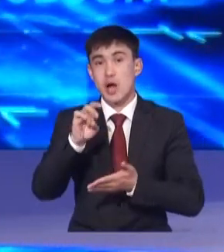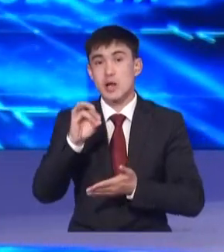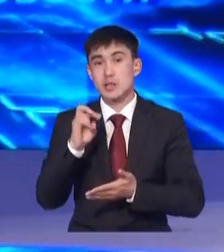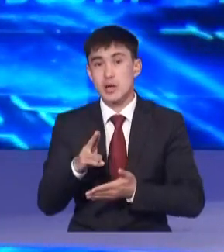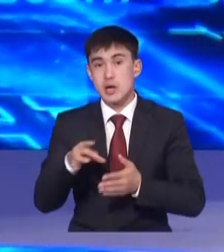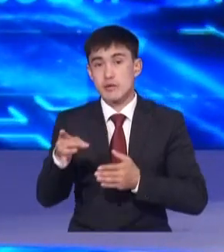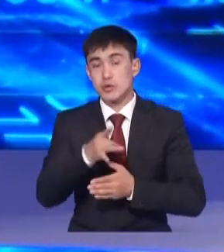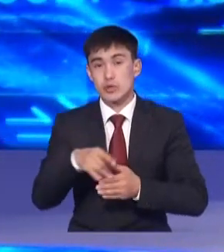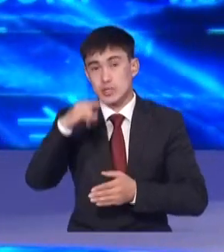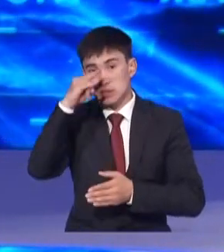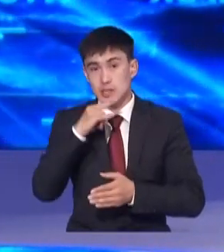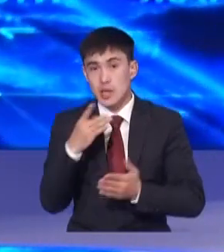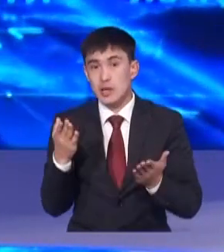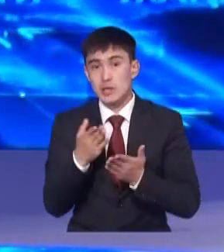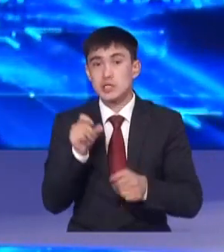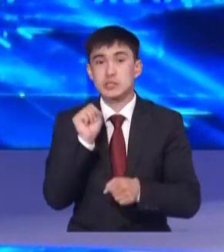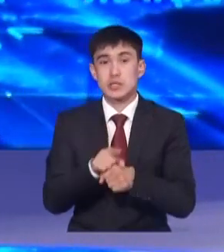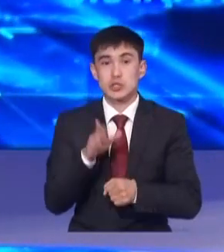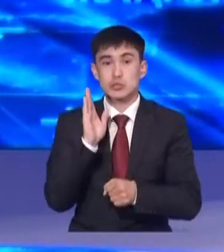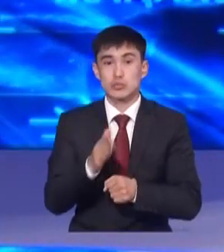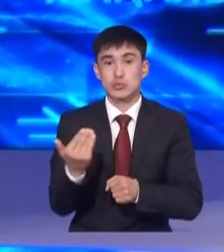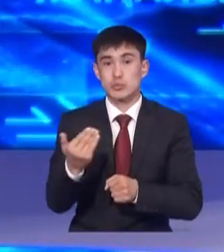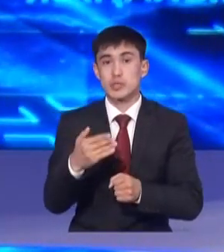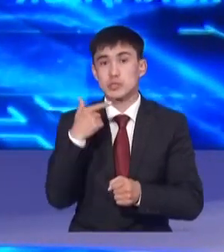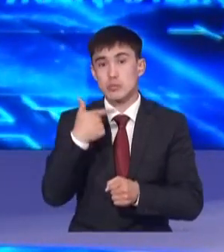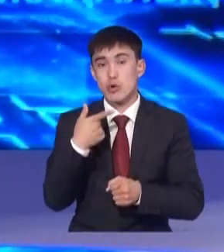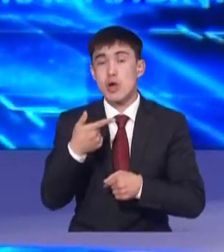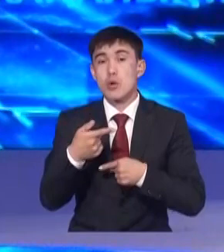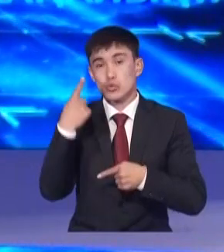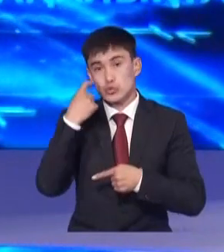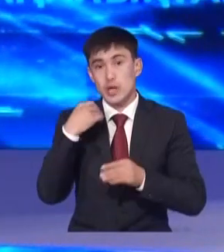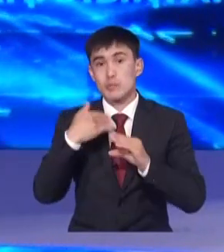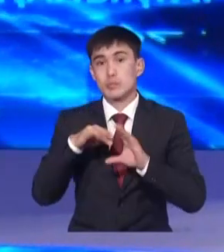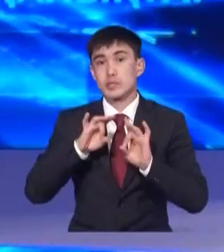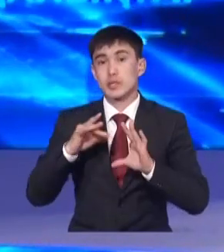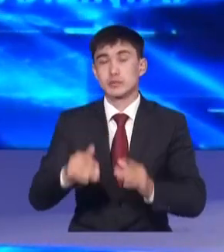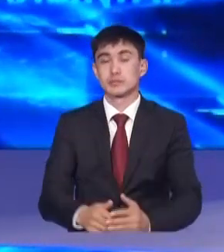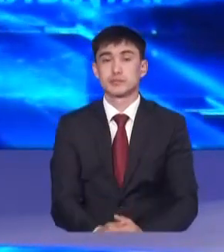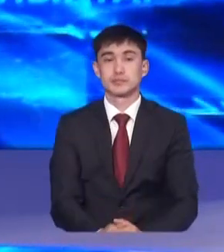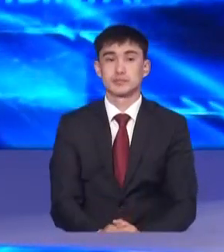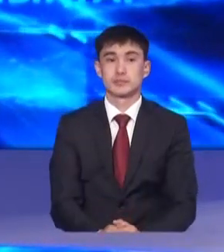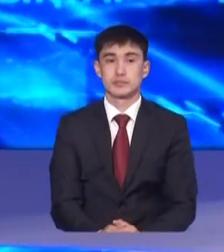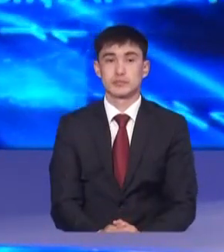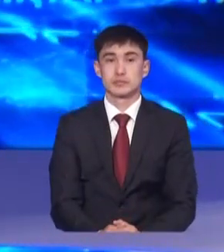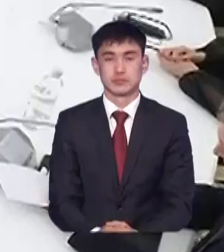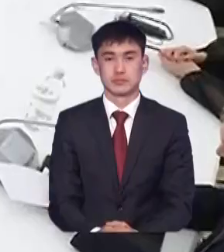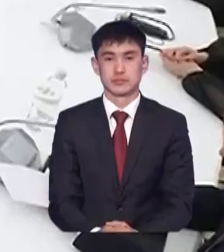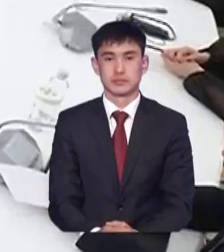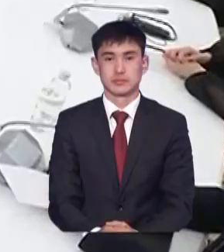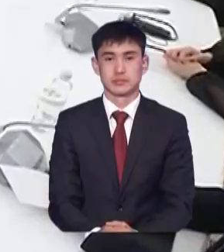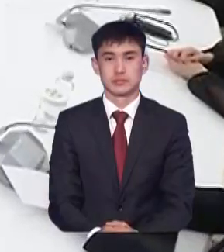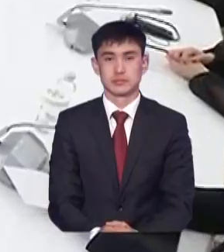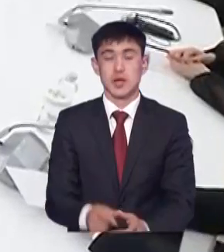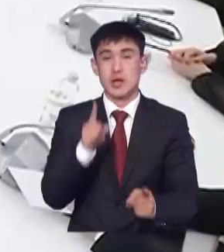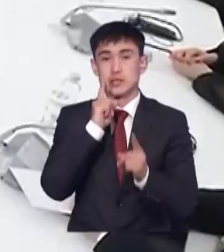члены АНК в регионах Казахстана и какие задачи ставят они перед собой, узнаем из материалов сюжета.